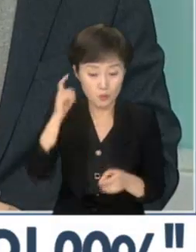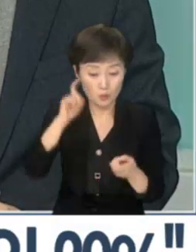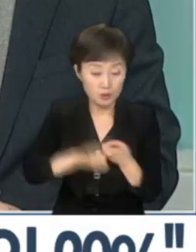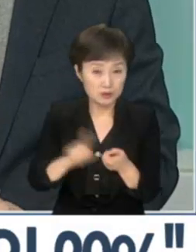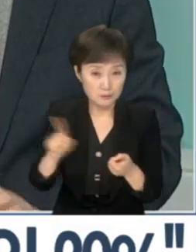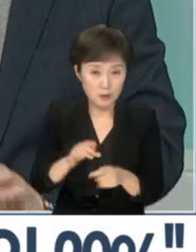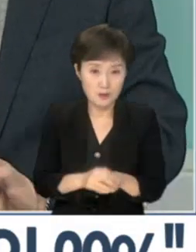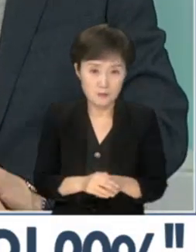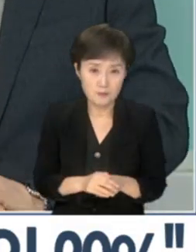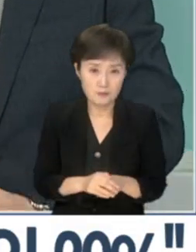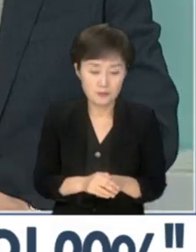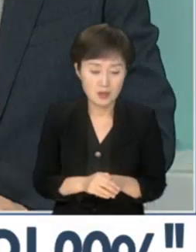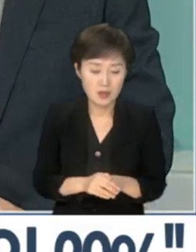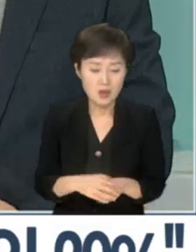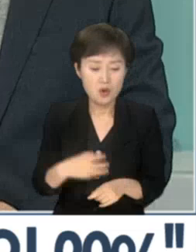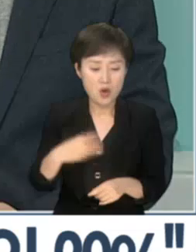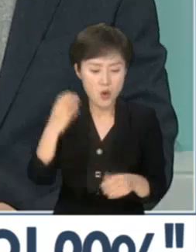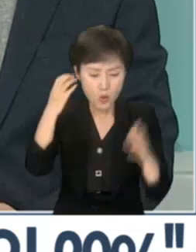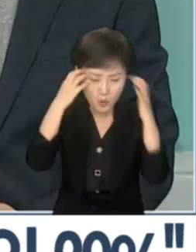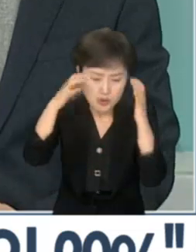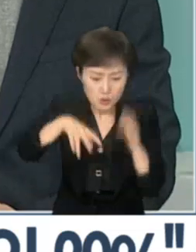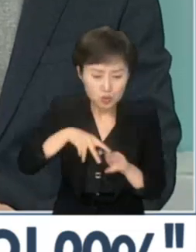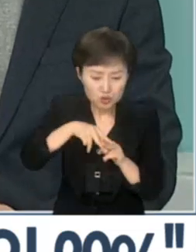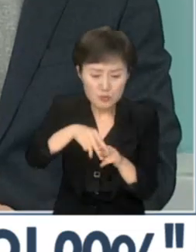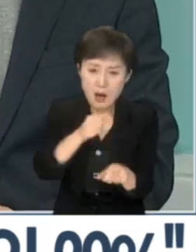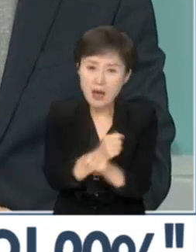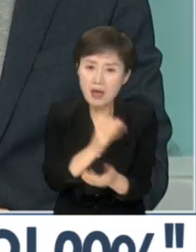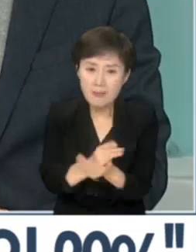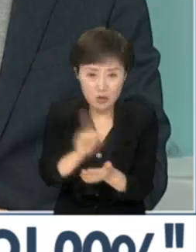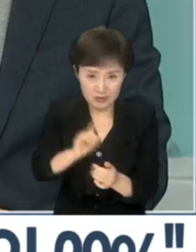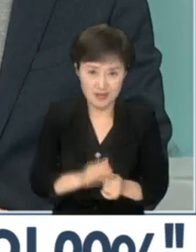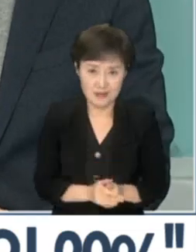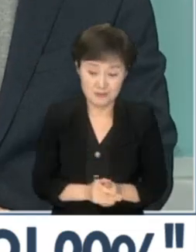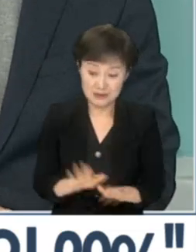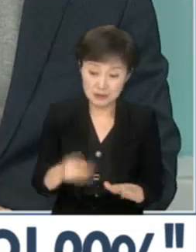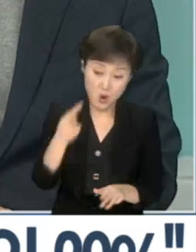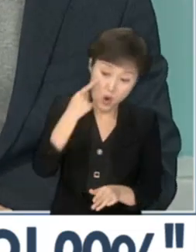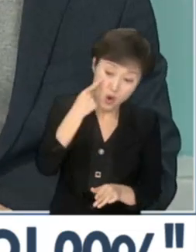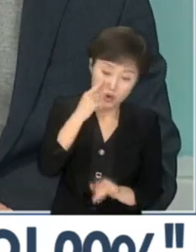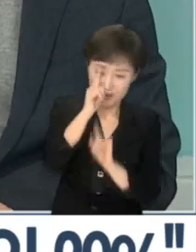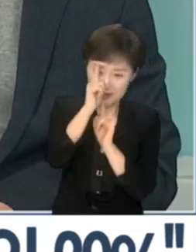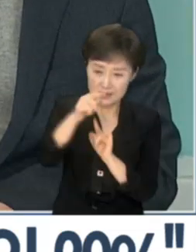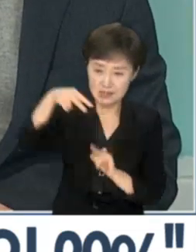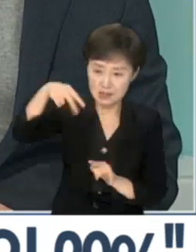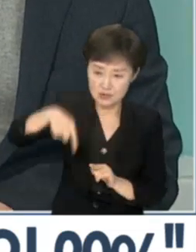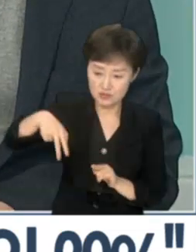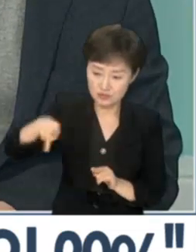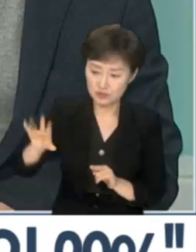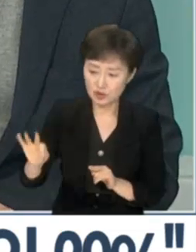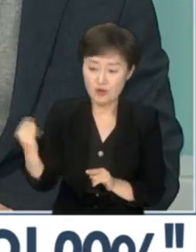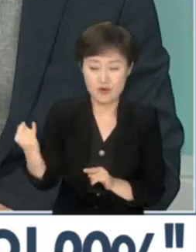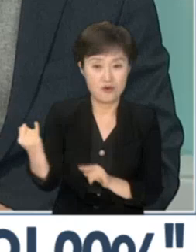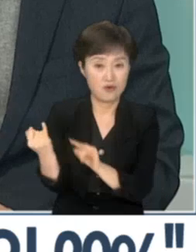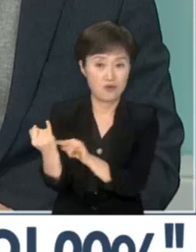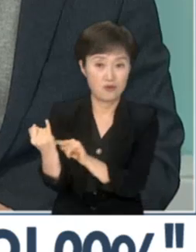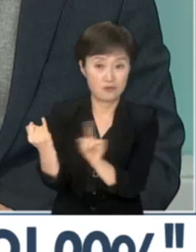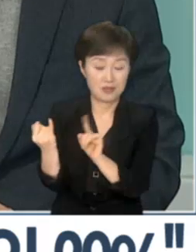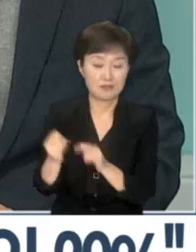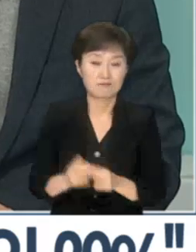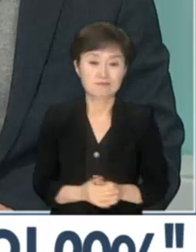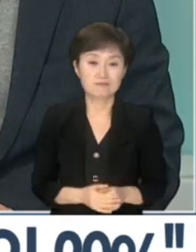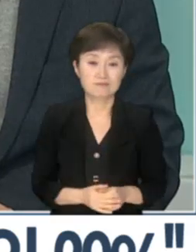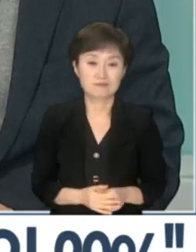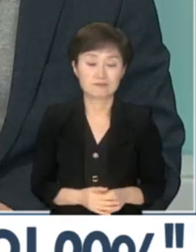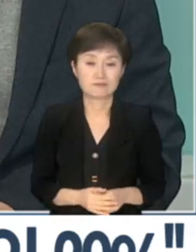계속해서 회자되는 부분인데 이 험재 출마 관련해서는 이소정 교수도 좀 주목을 받은 부분이 있습니다. 해당 사안 어떻게 바라보시는지 여쭤볼게요.